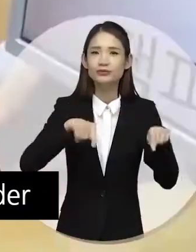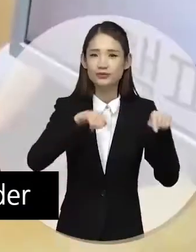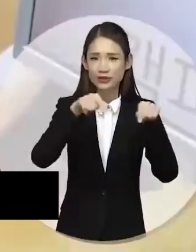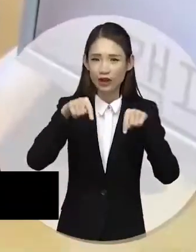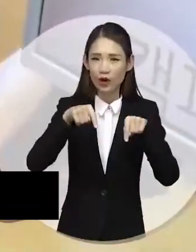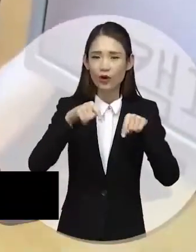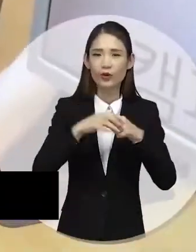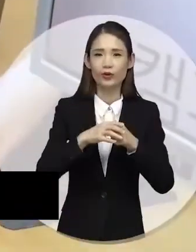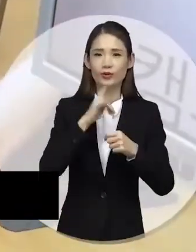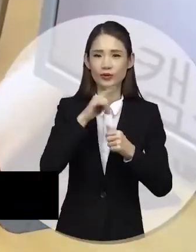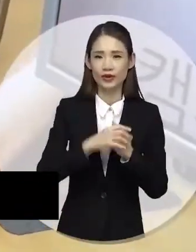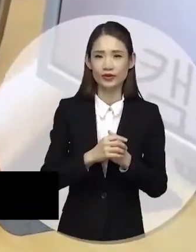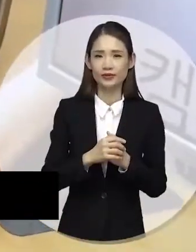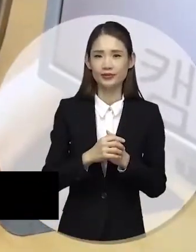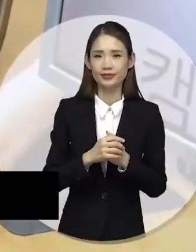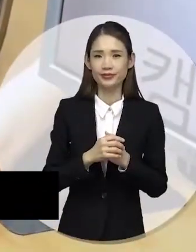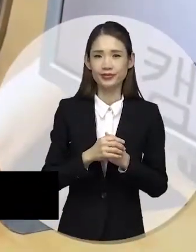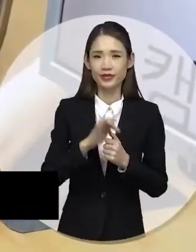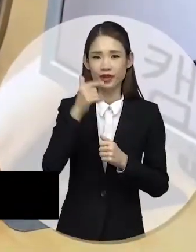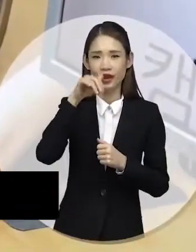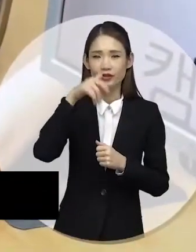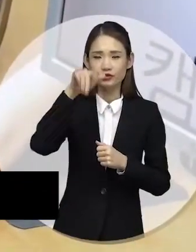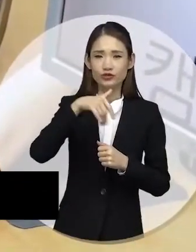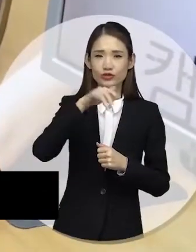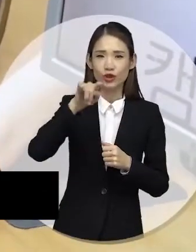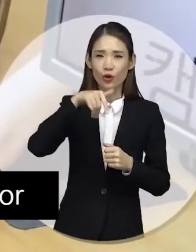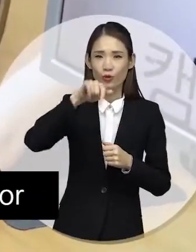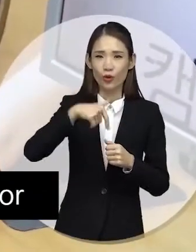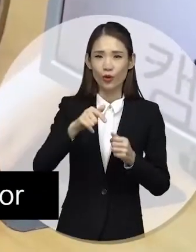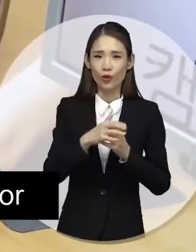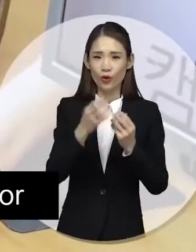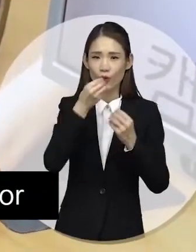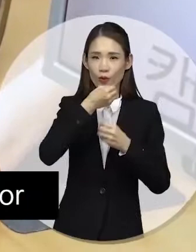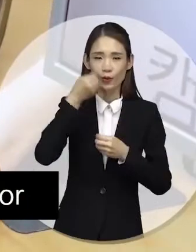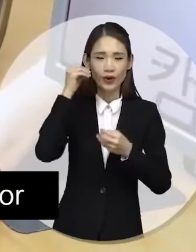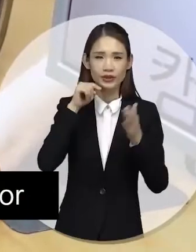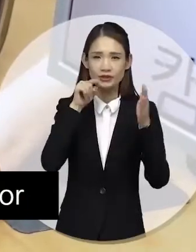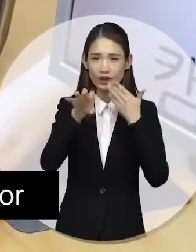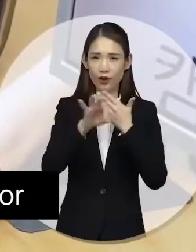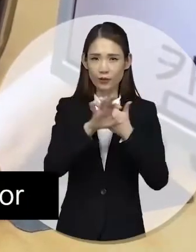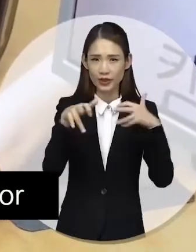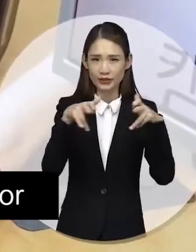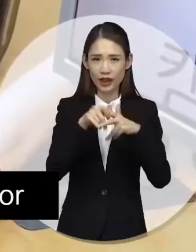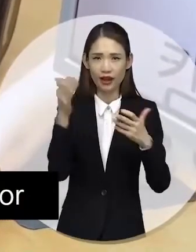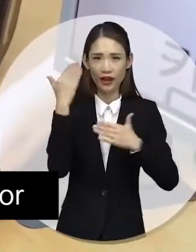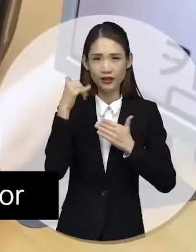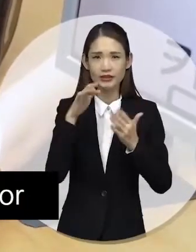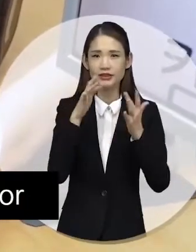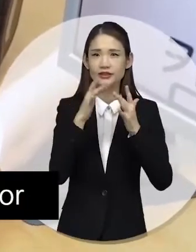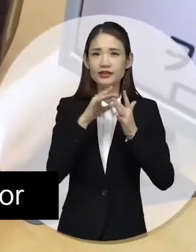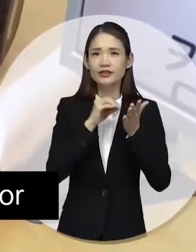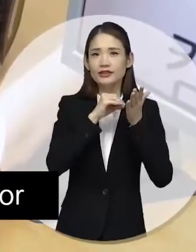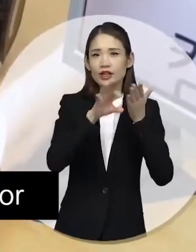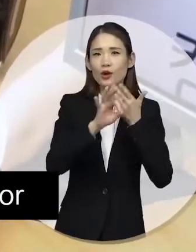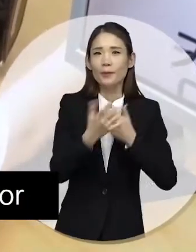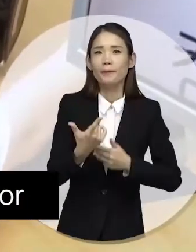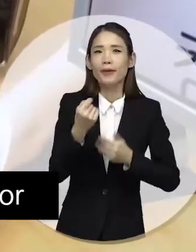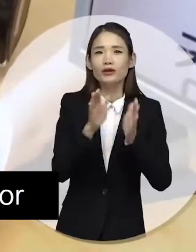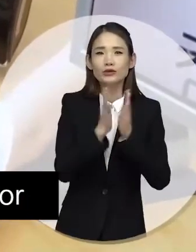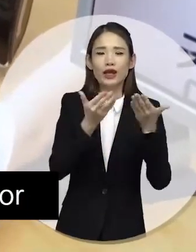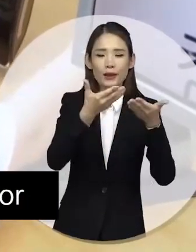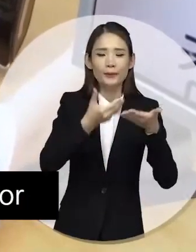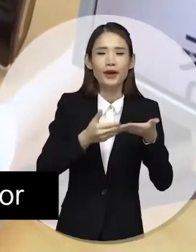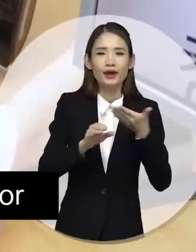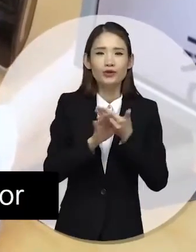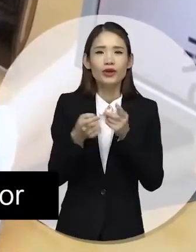리더. 학술정보원 홈페이지에 들어가면 장애 학생들은 인터넷으로 신청하면 바로 책을 받아볼 수